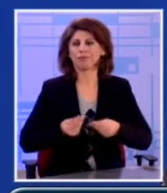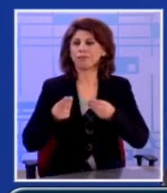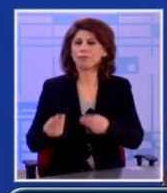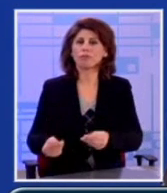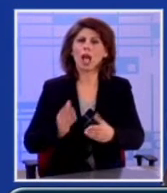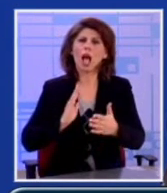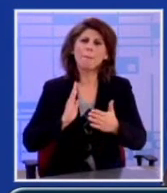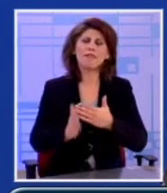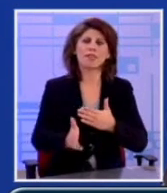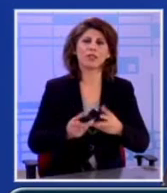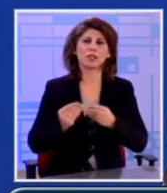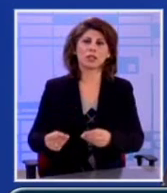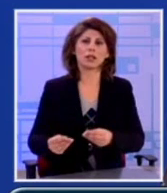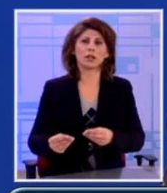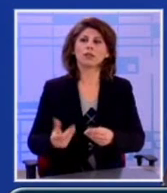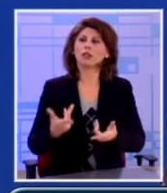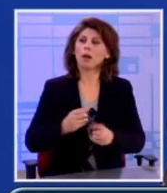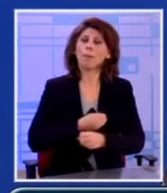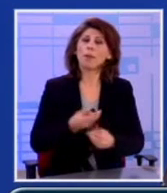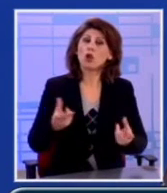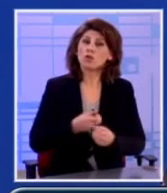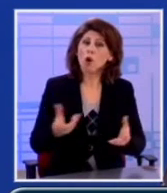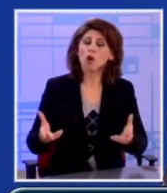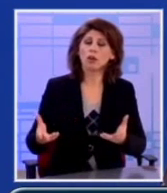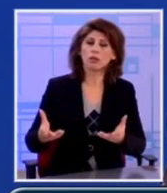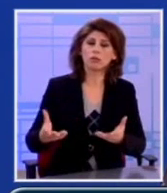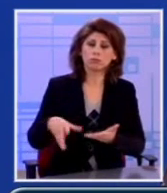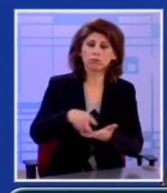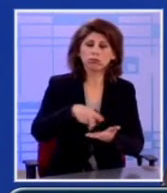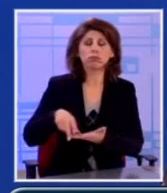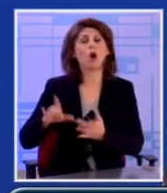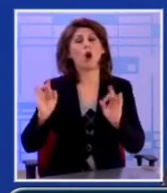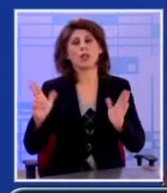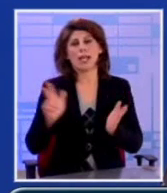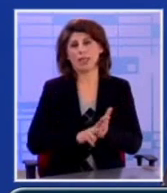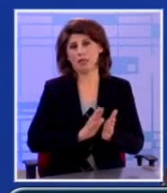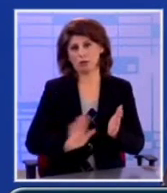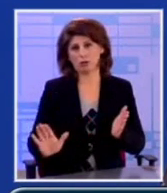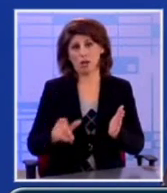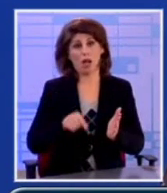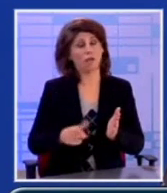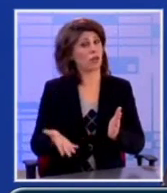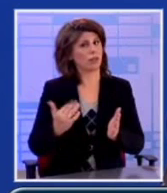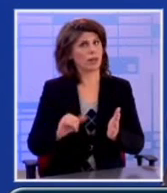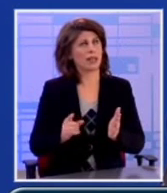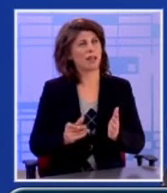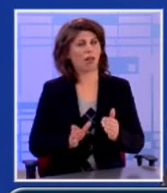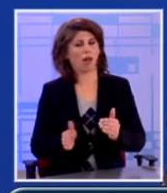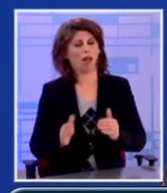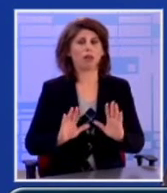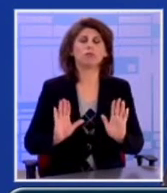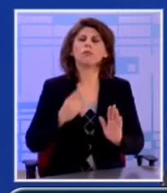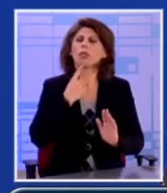αναθέσεων απευθείας και συλλογής προσφορών χωρίς εγγυήσεις. Αυτό δεν ενέχει κάποιον υπαινιγμό,